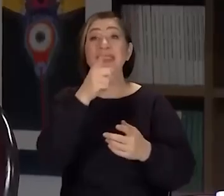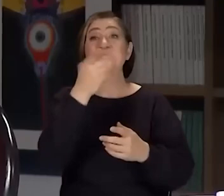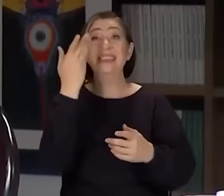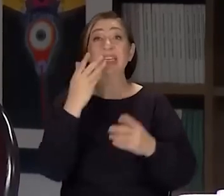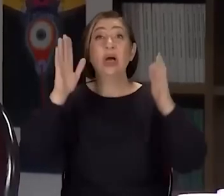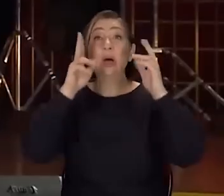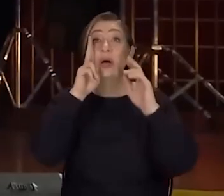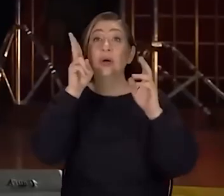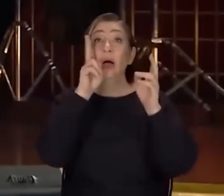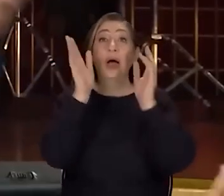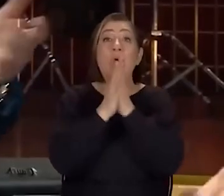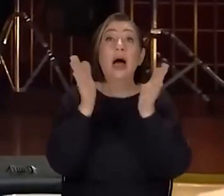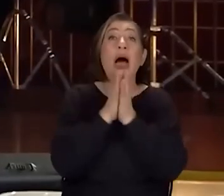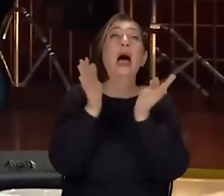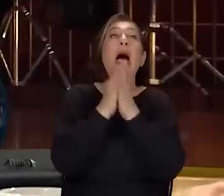sonra